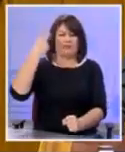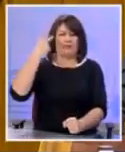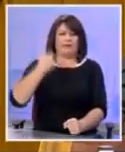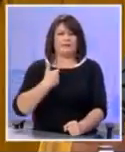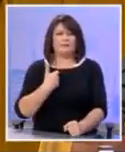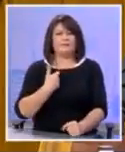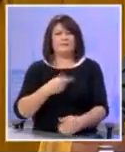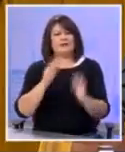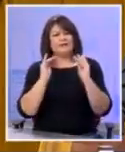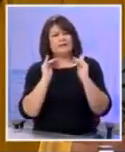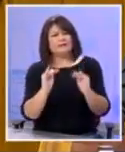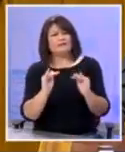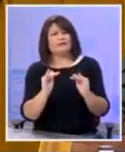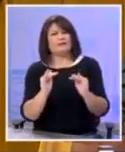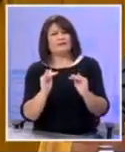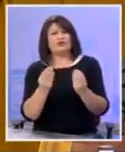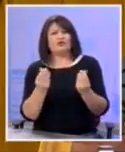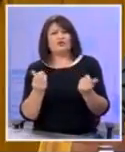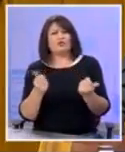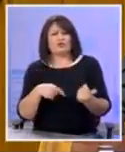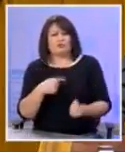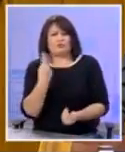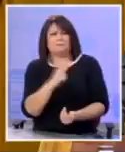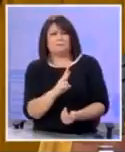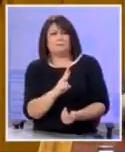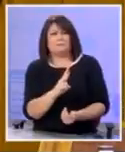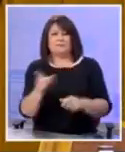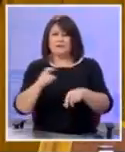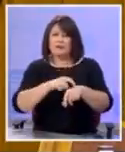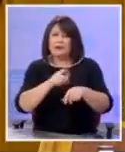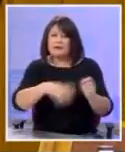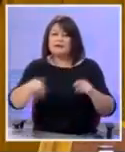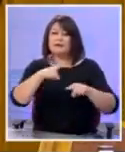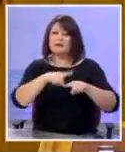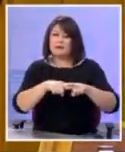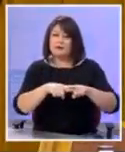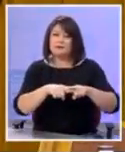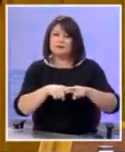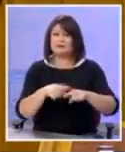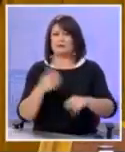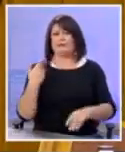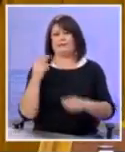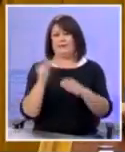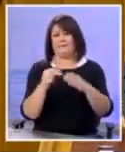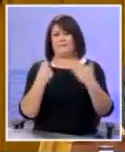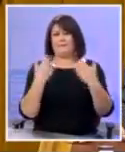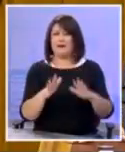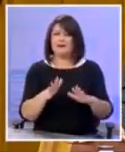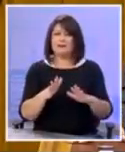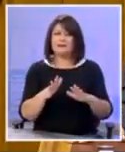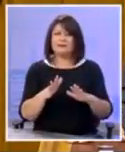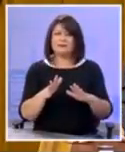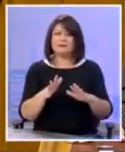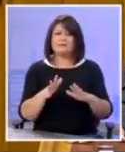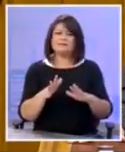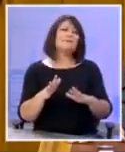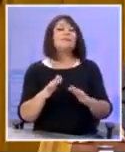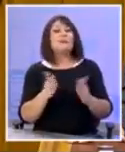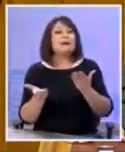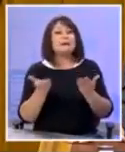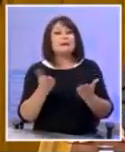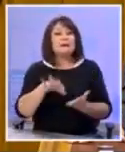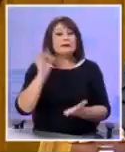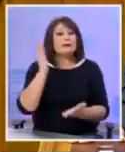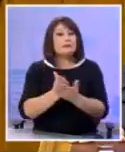αυτή την τακτική και σήμερα. Τη στιγμή μάλιστα που ο ελληνικός λαός στις πρόσφατες εκλογές με τις επιλογές που